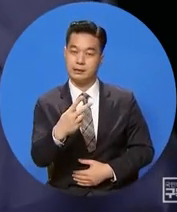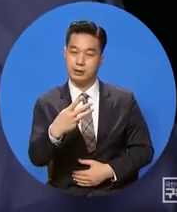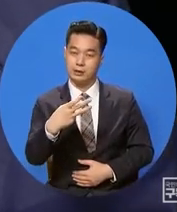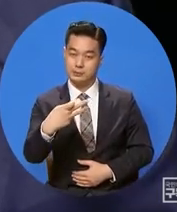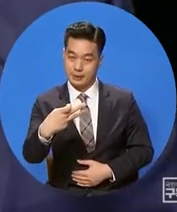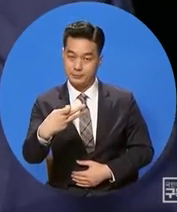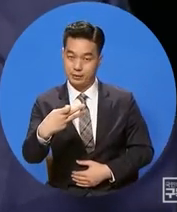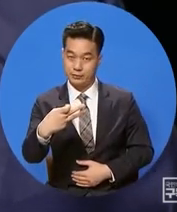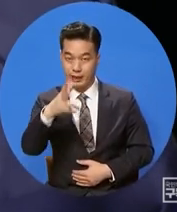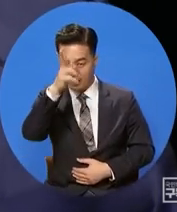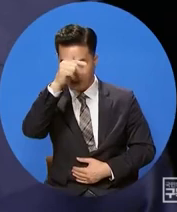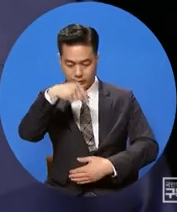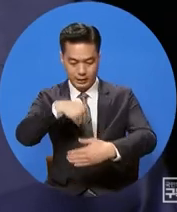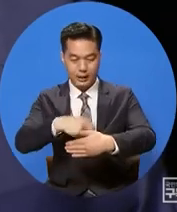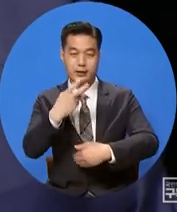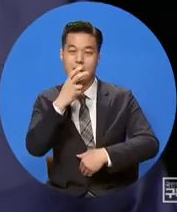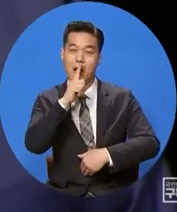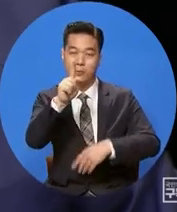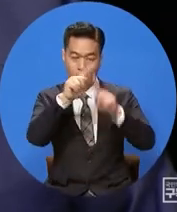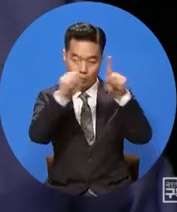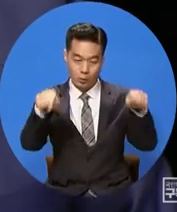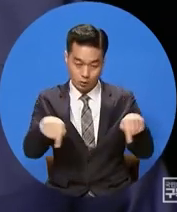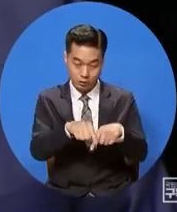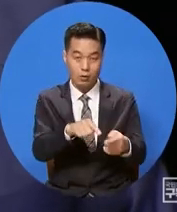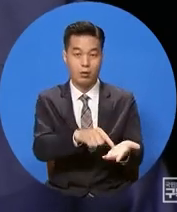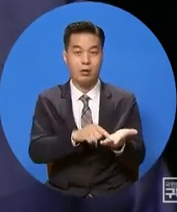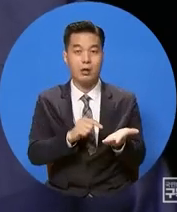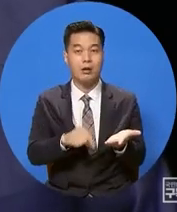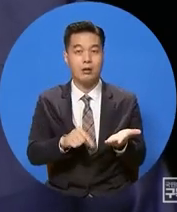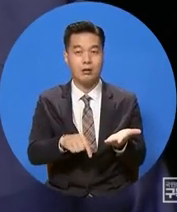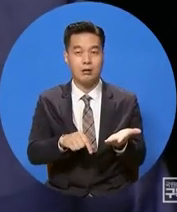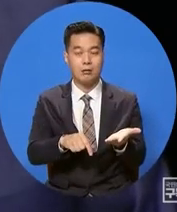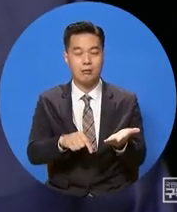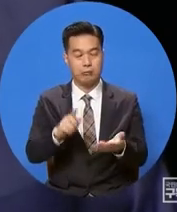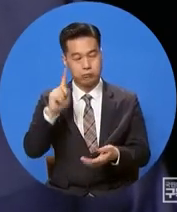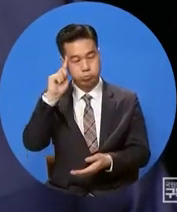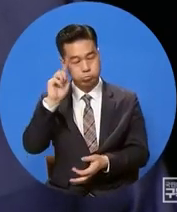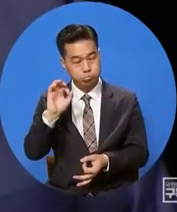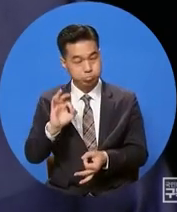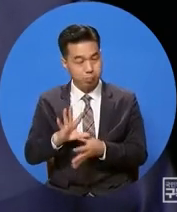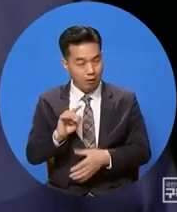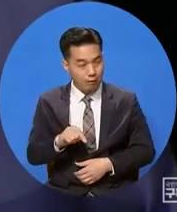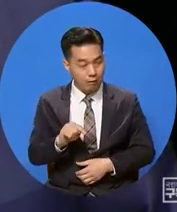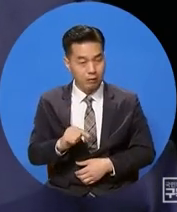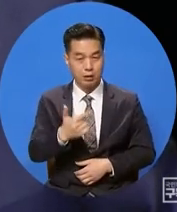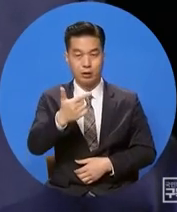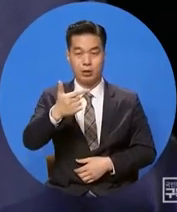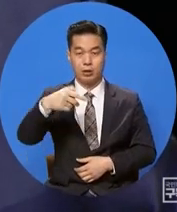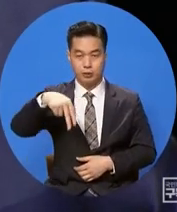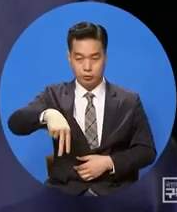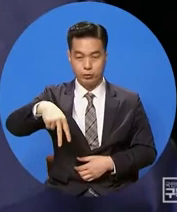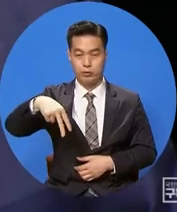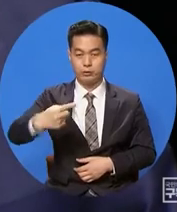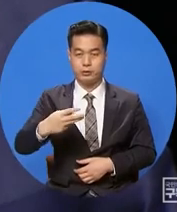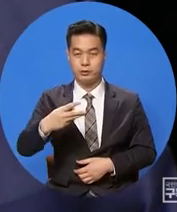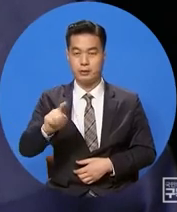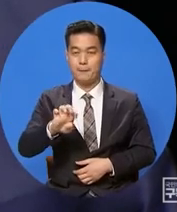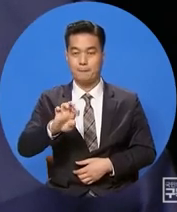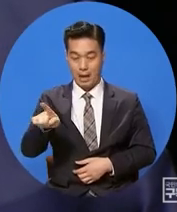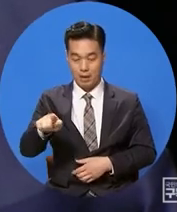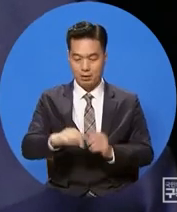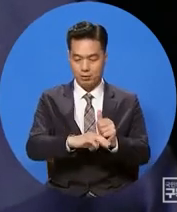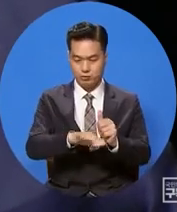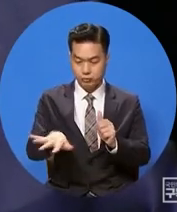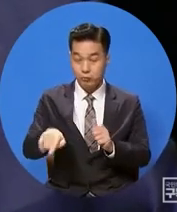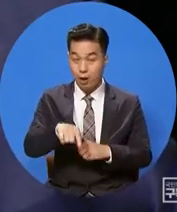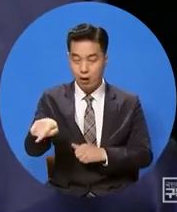2013년 그 경찰 내사 보고서가 예. 도대체 참 기상천외하게 그게 어디 뭐 뉴스타파라는데 유출이 돼가지고 이게 나중에